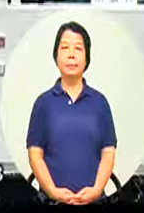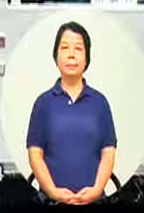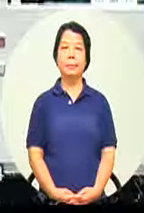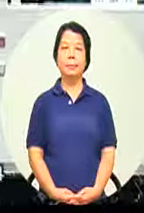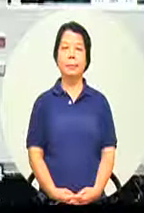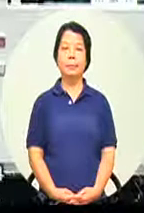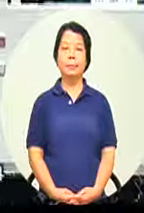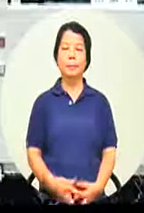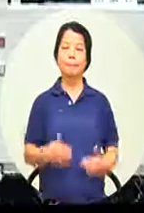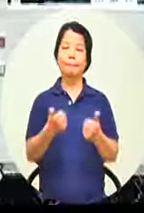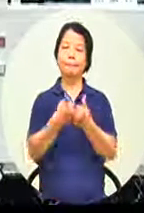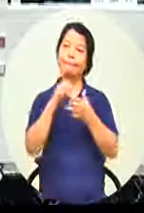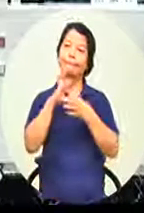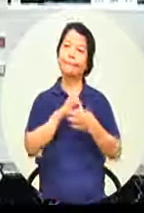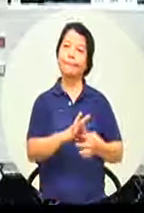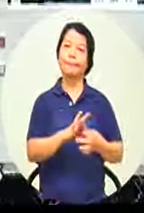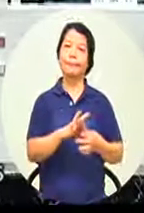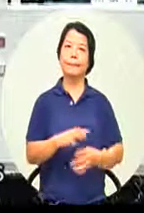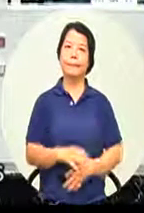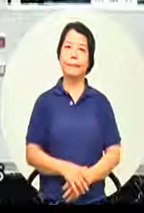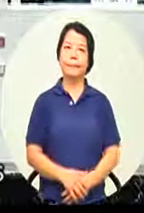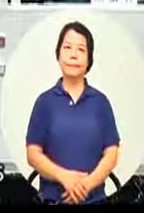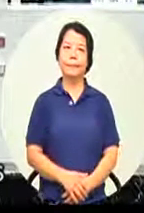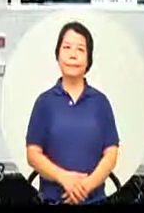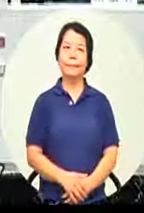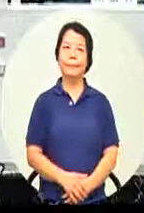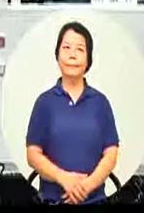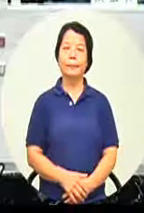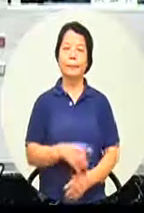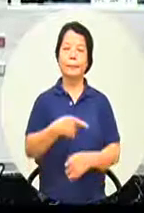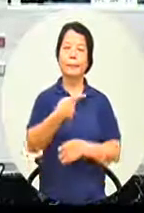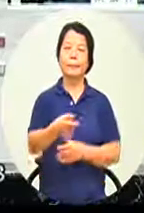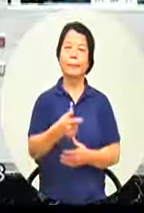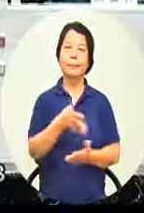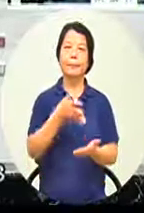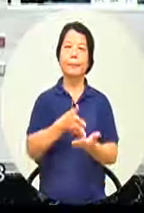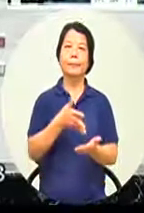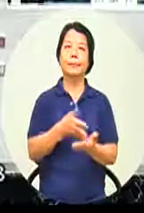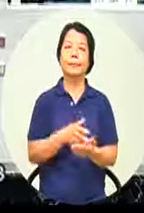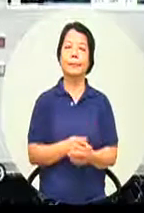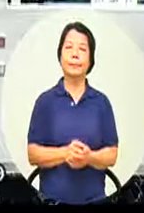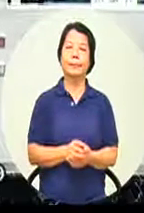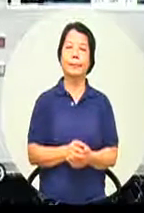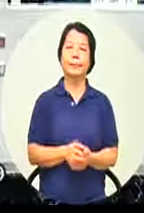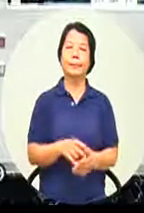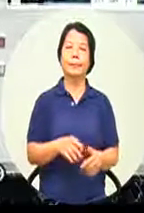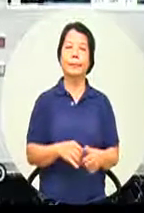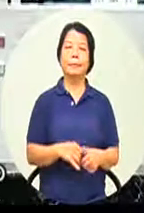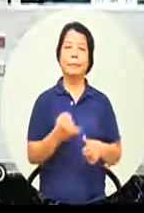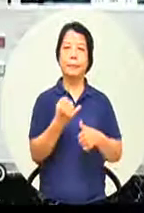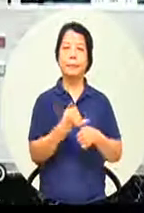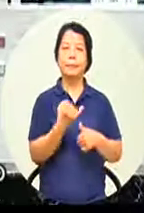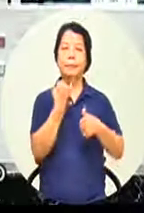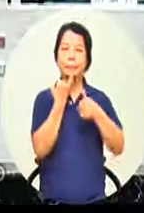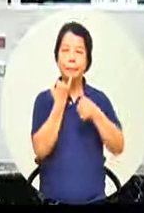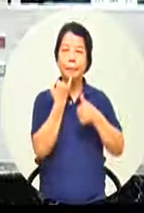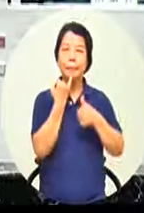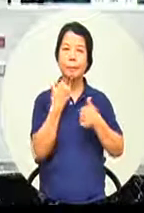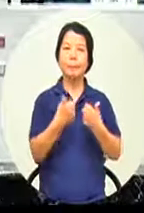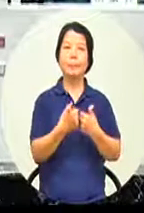好，我们继续开会。那再过来咨询的是我们何全峰何议员哈，咨询时间